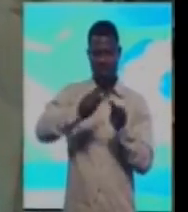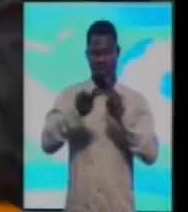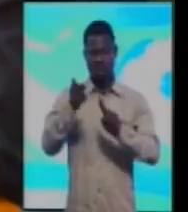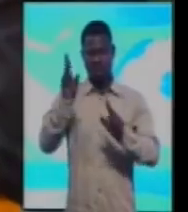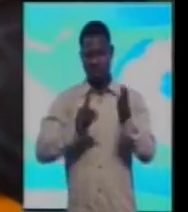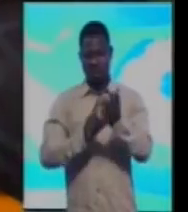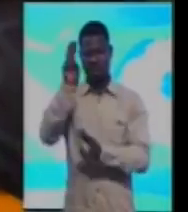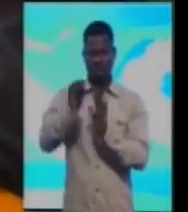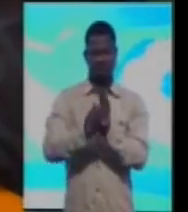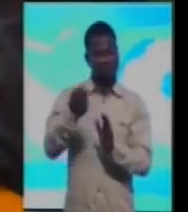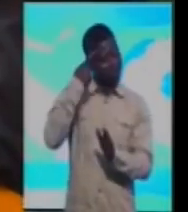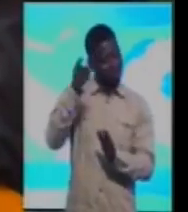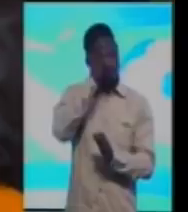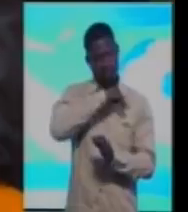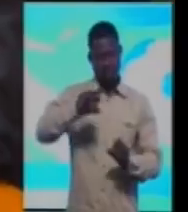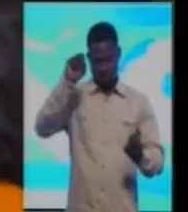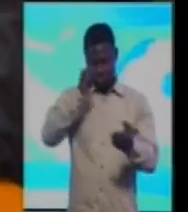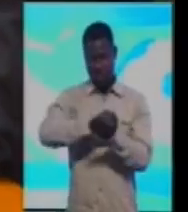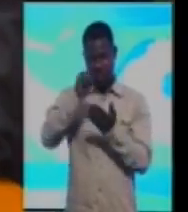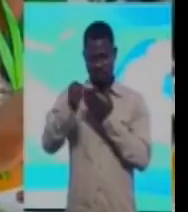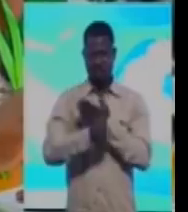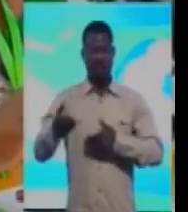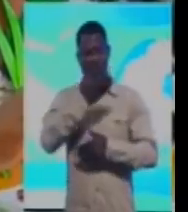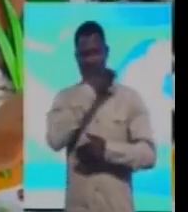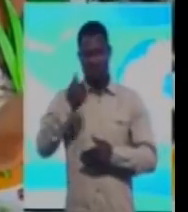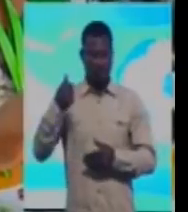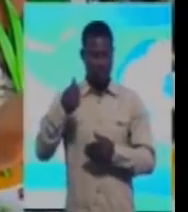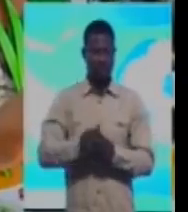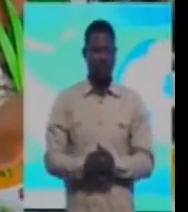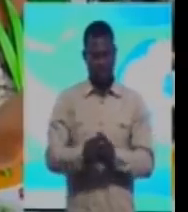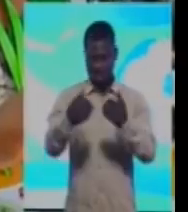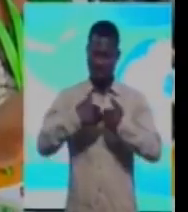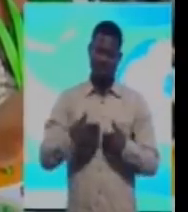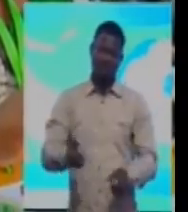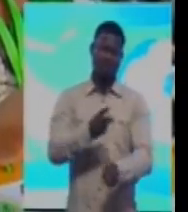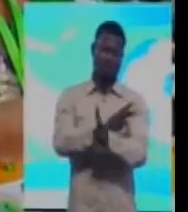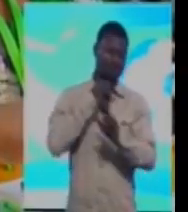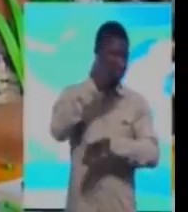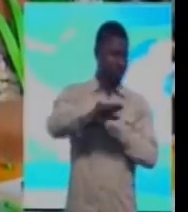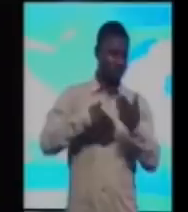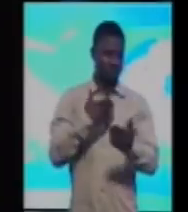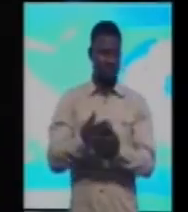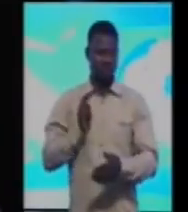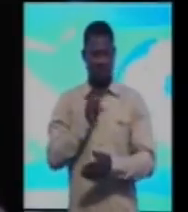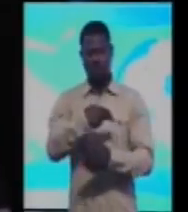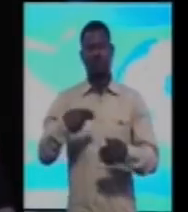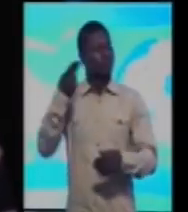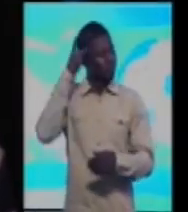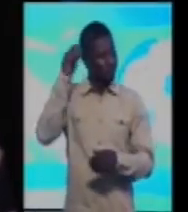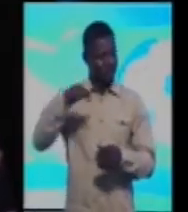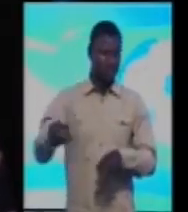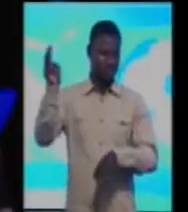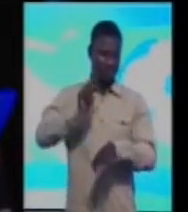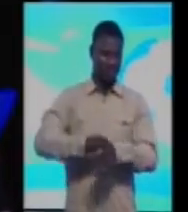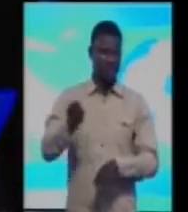financement d'une stratégie garantissant l'accès de tous aux services financiers et leurs avantages. Nous avons en tête de mettre en place un